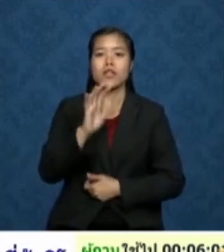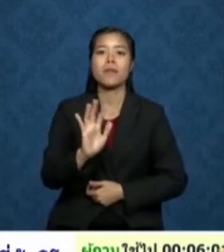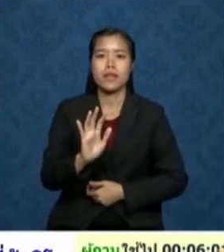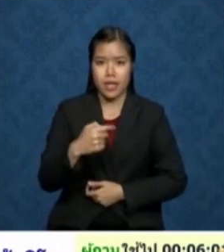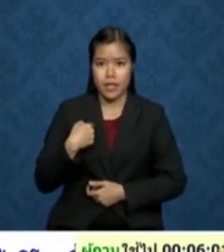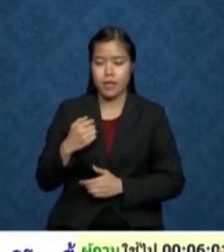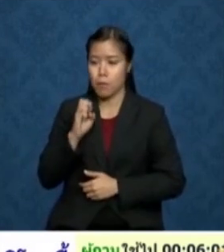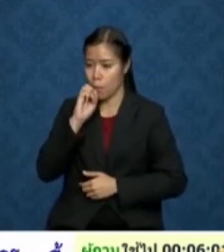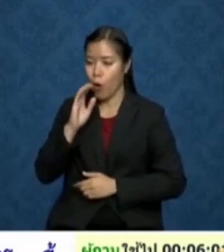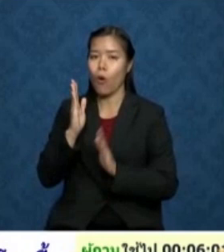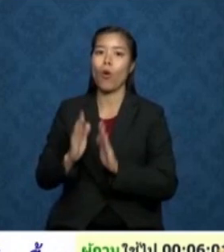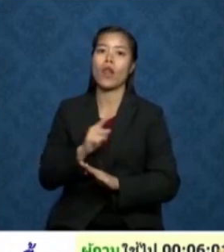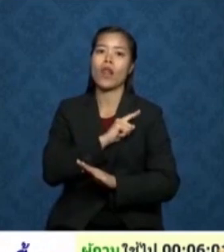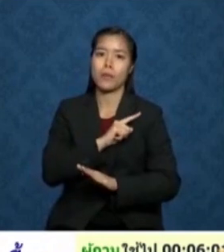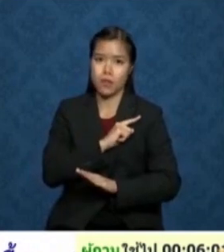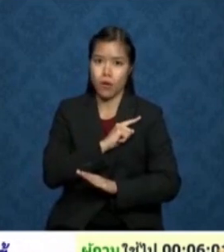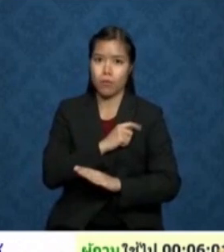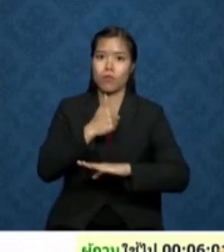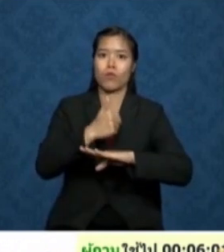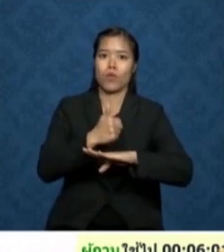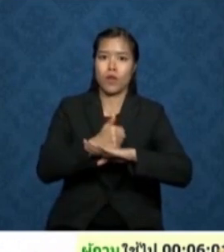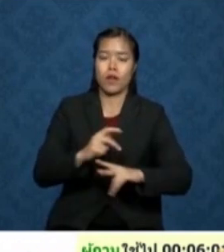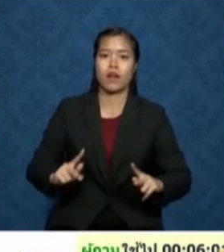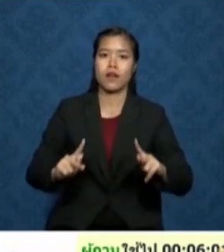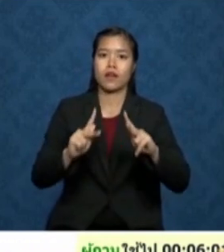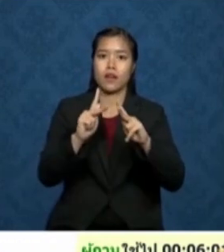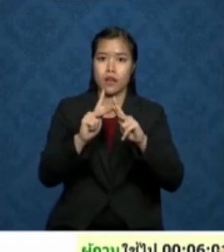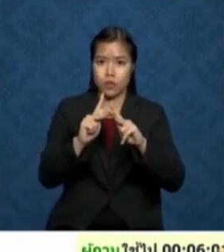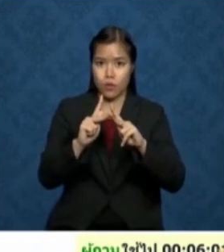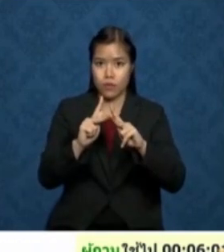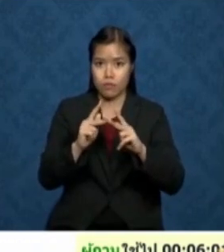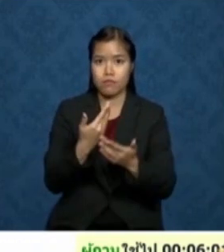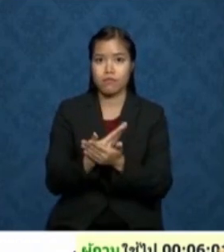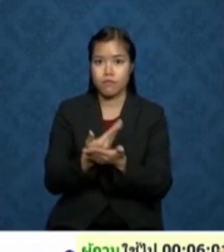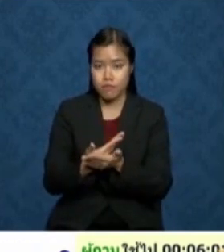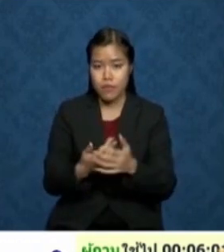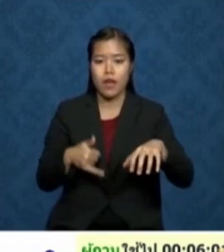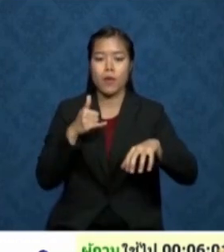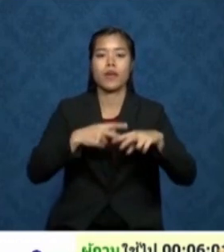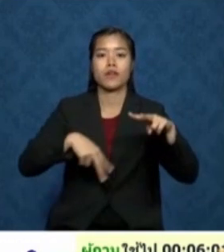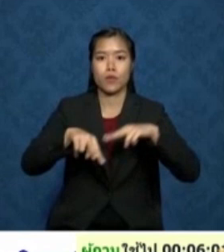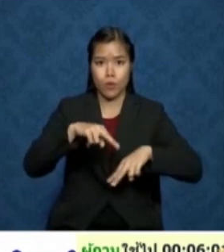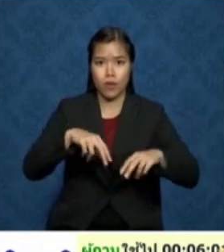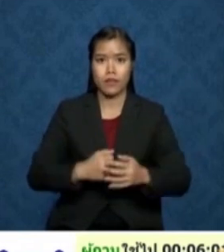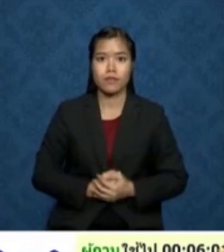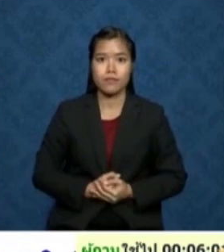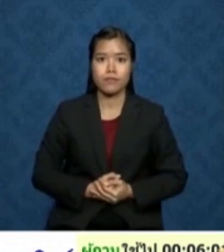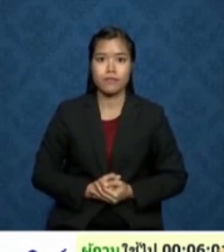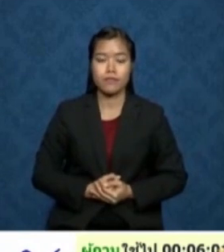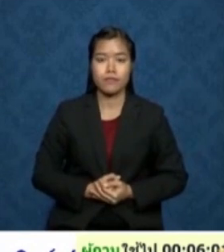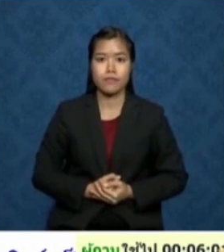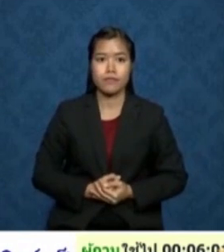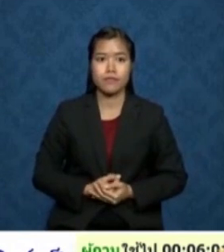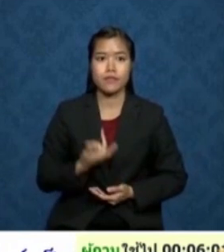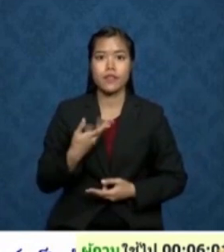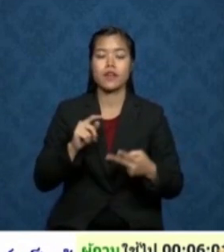ให้ผู้บริหารของกสวงพาณิตนลไปกำกับดูและ กดูใการให้ดีที่สุดนะครับอีกเรื่องนึงก็คือ เรื่องข